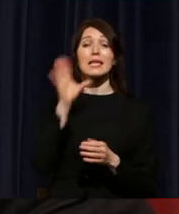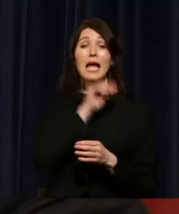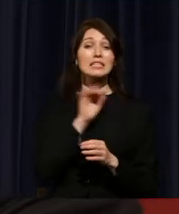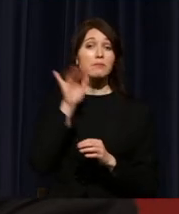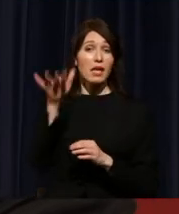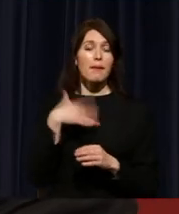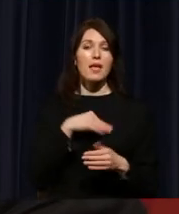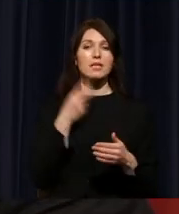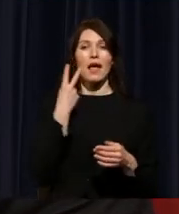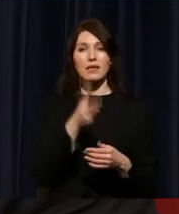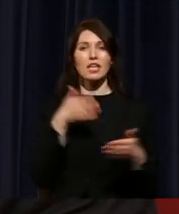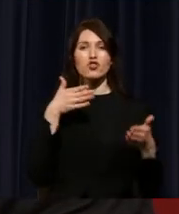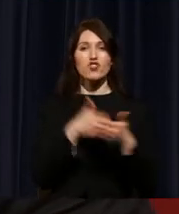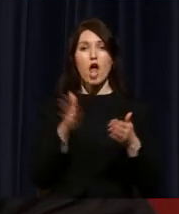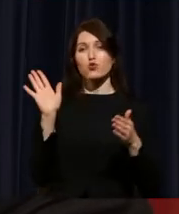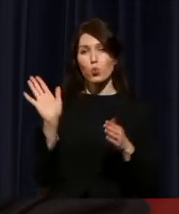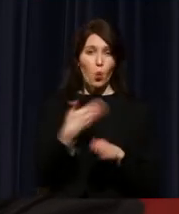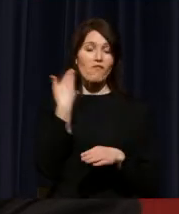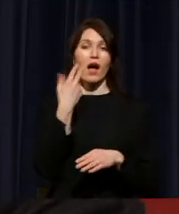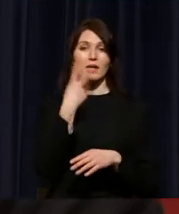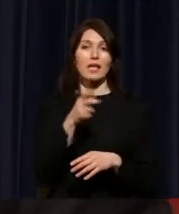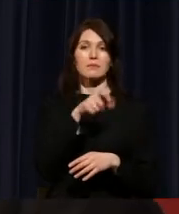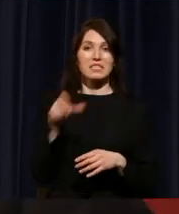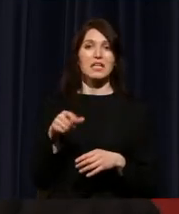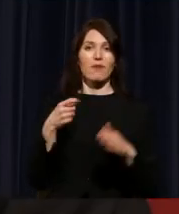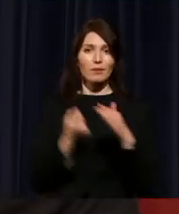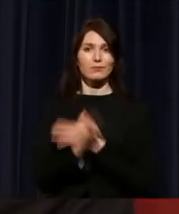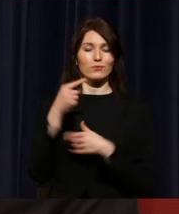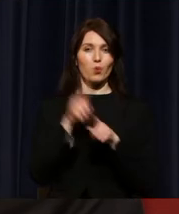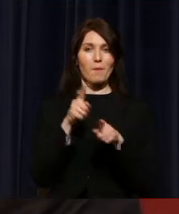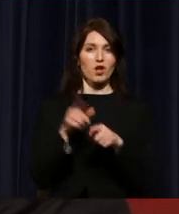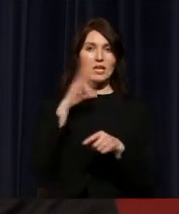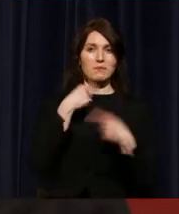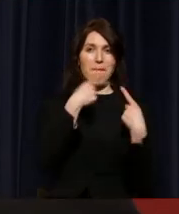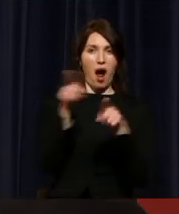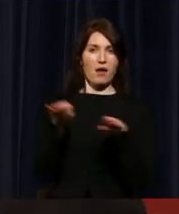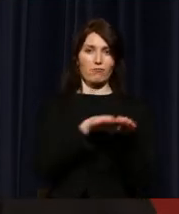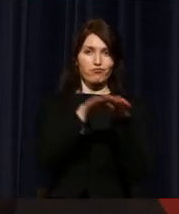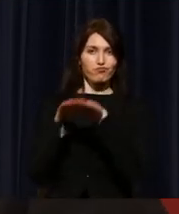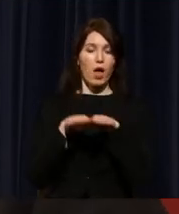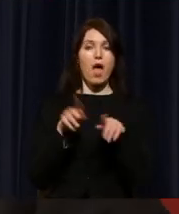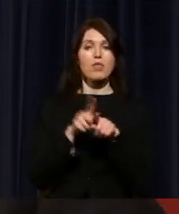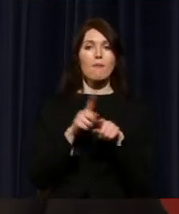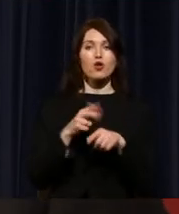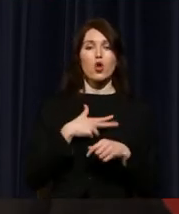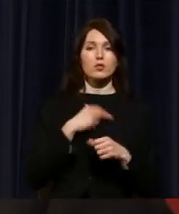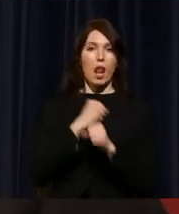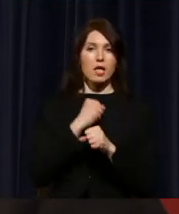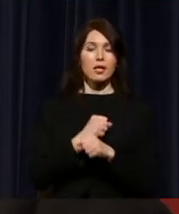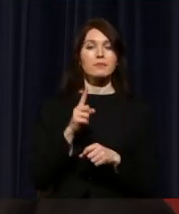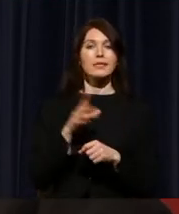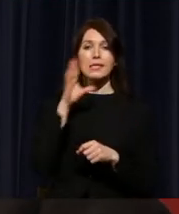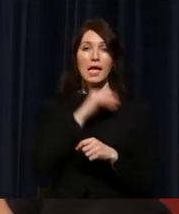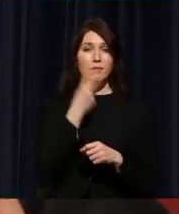saskatām šķēršus, kurus novācot cilvēkam rodās tās pašas iespējas. Tas, par ko es runāju, arī ir sociālais darbs, šo iespēju